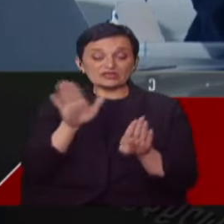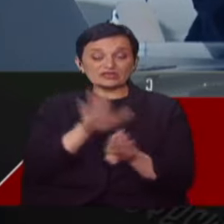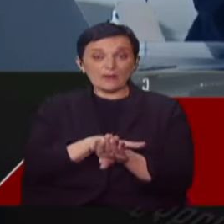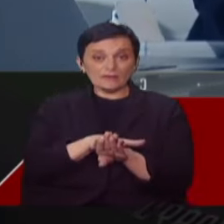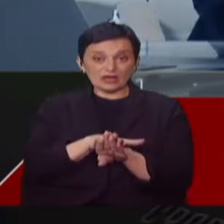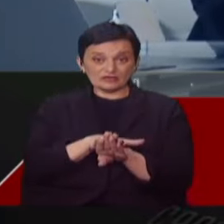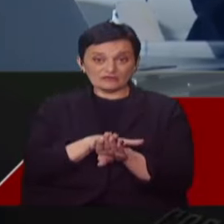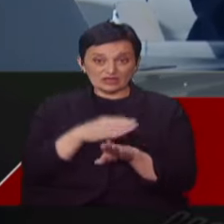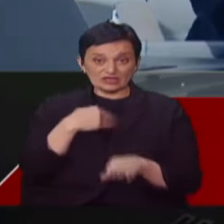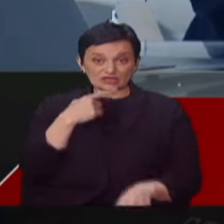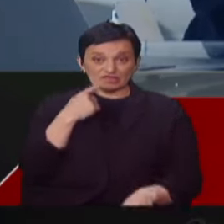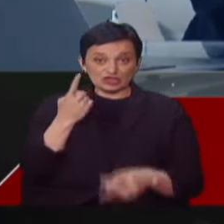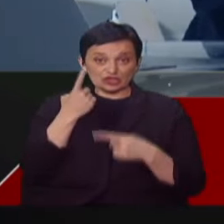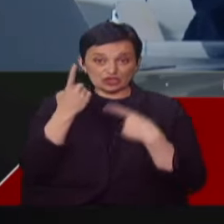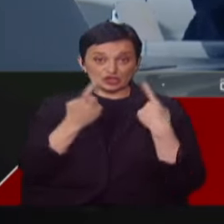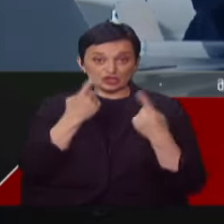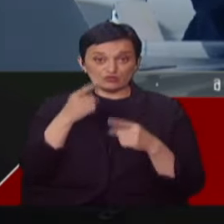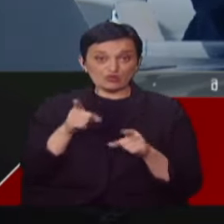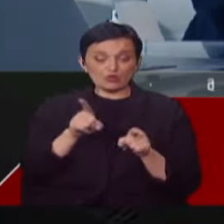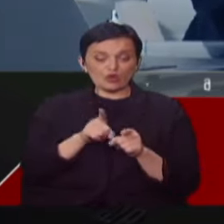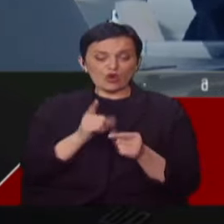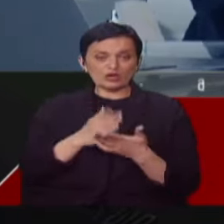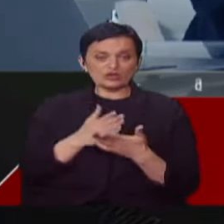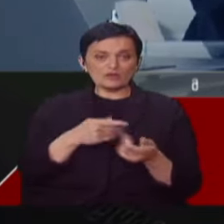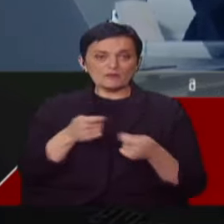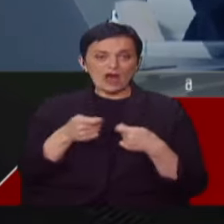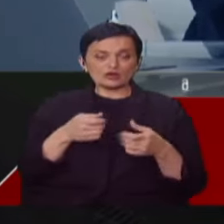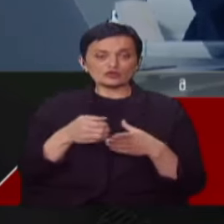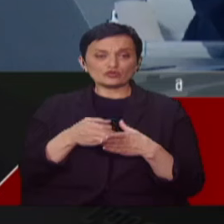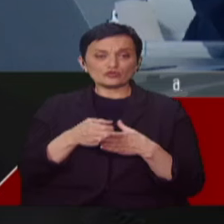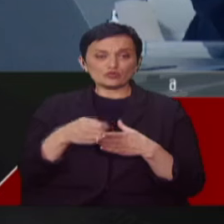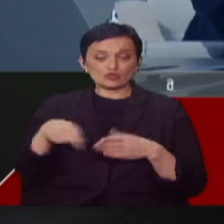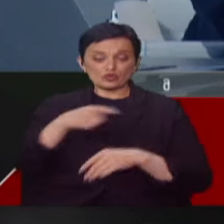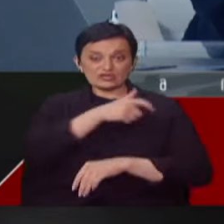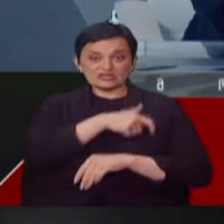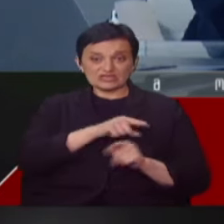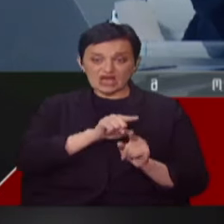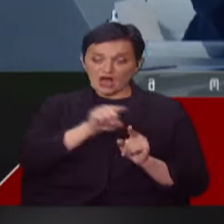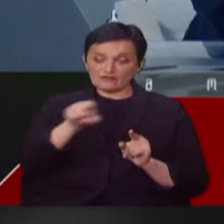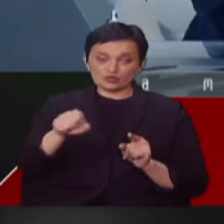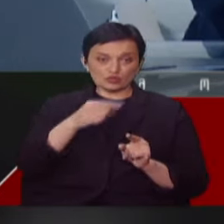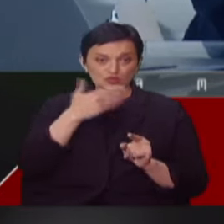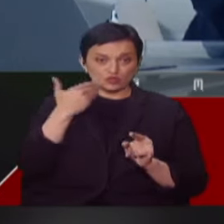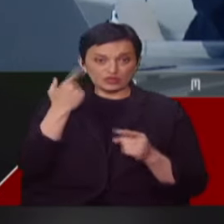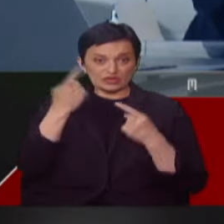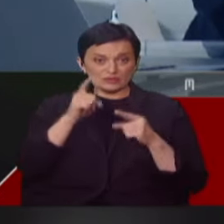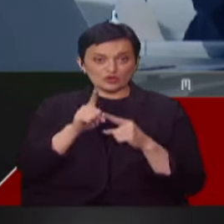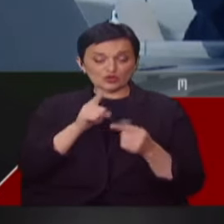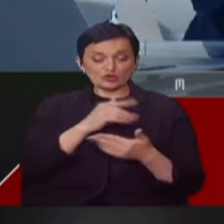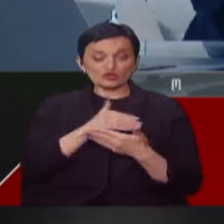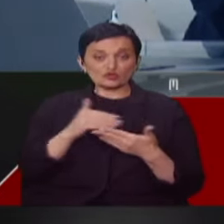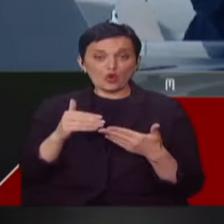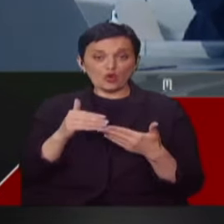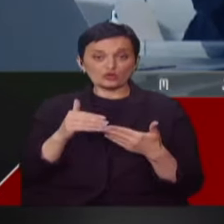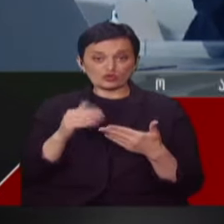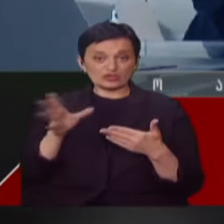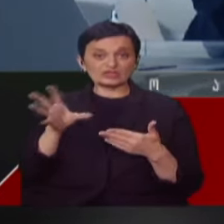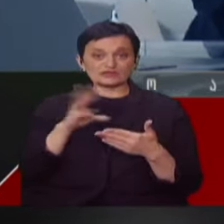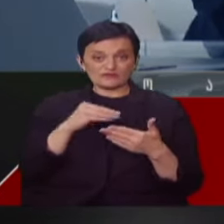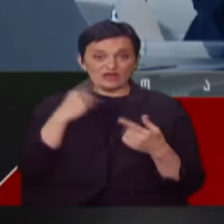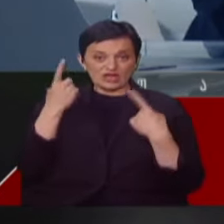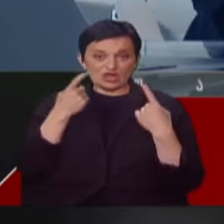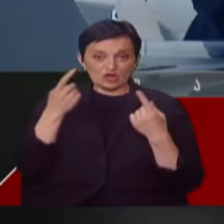თუმცა მანამდე ეს ინფორმაცია ეტყობა ისეთი არის, რომ მართველი გუნდის წევრებამდეც არ მოდის ეს ინფორმაცია. ინფორმაცია იმდონით. არგუმენტებთან